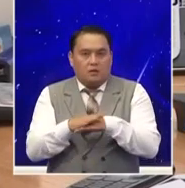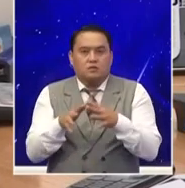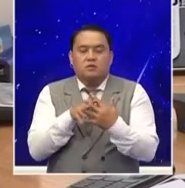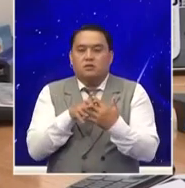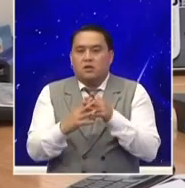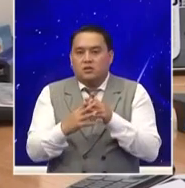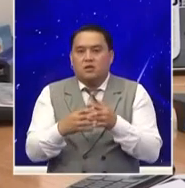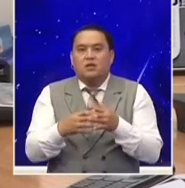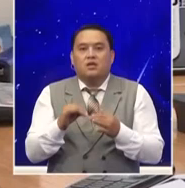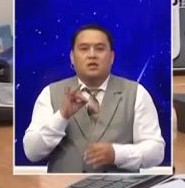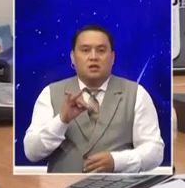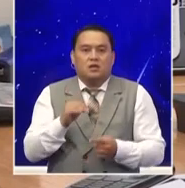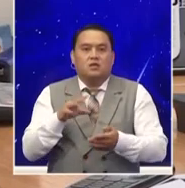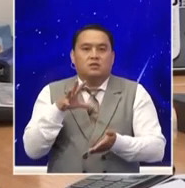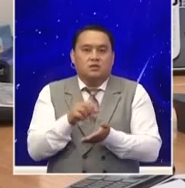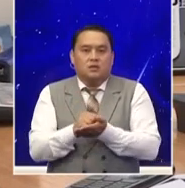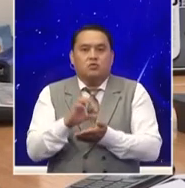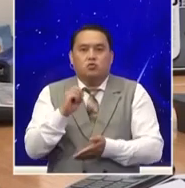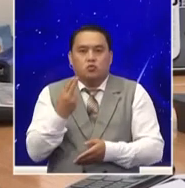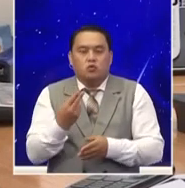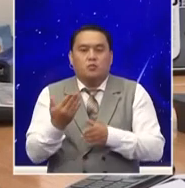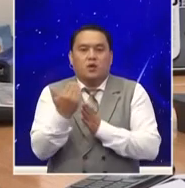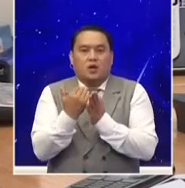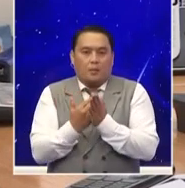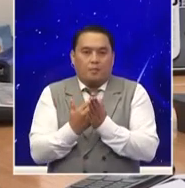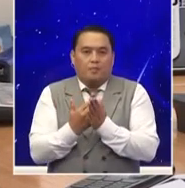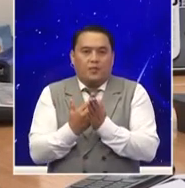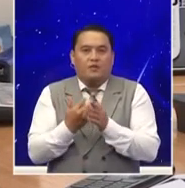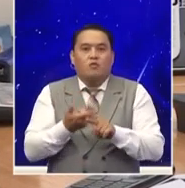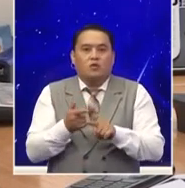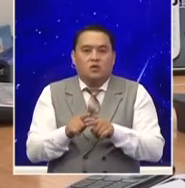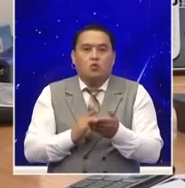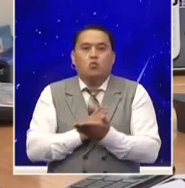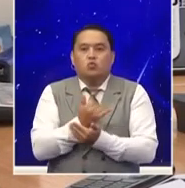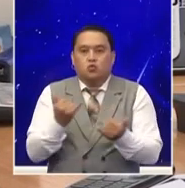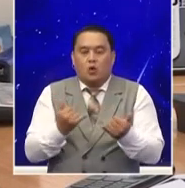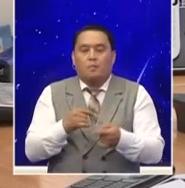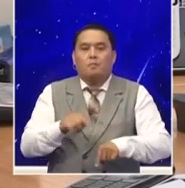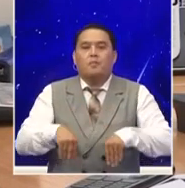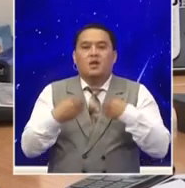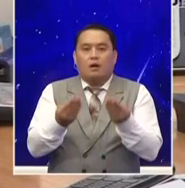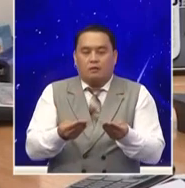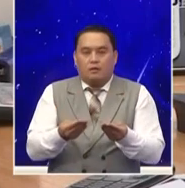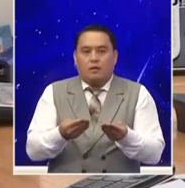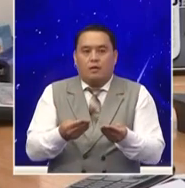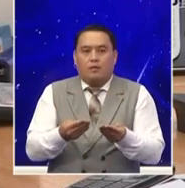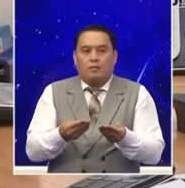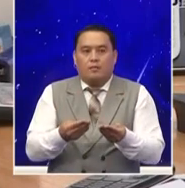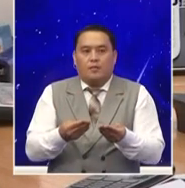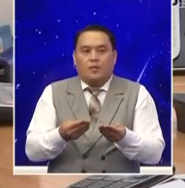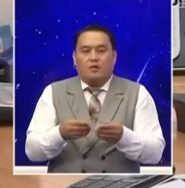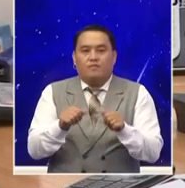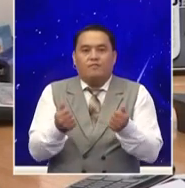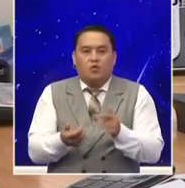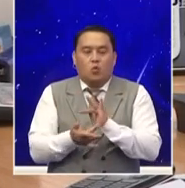сельские и отделом занятости социальных программ. То вот эти все услуги будут переходить плавным переходом на